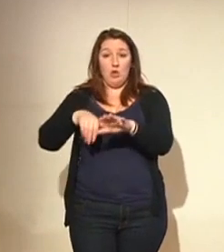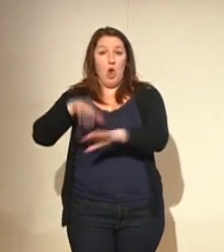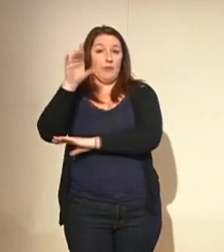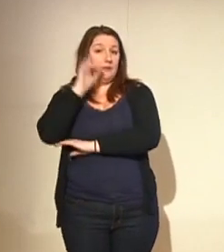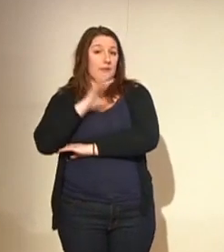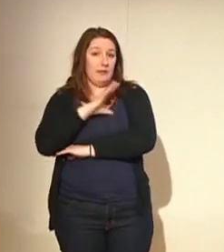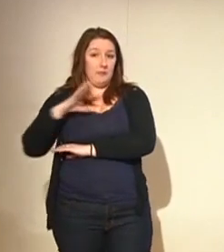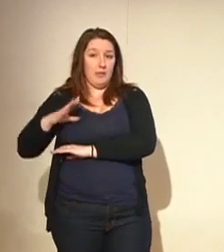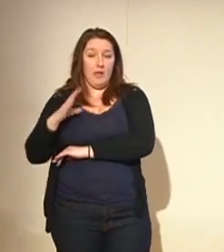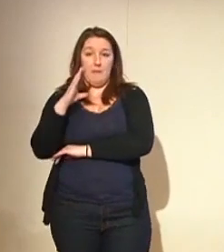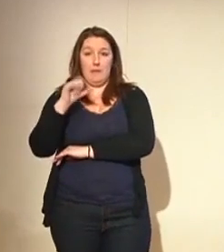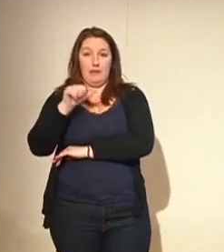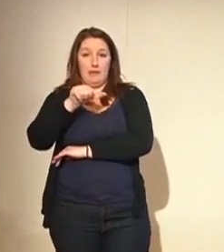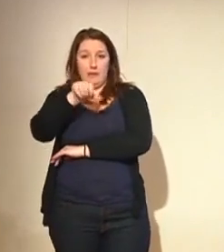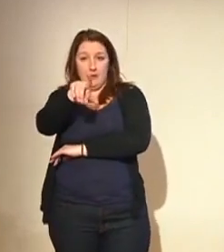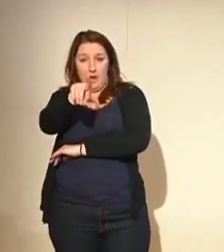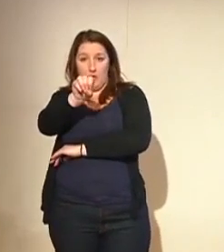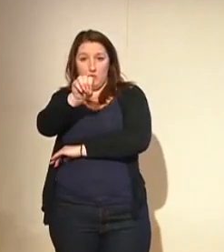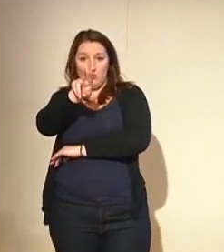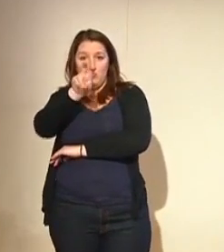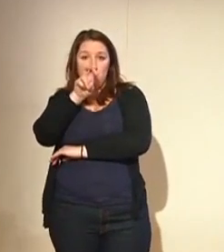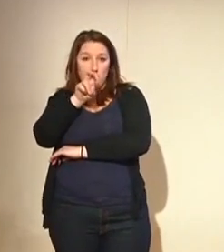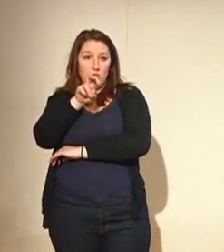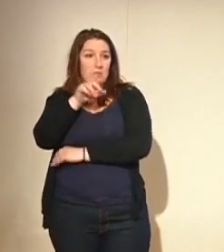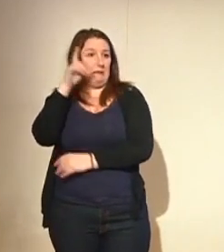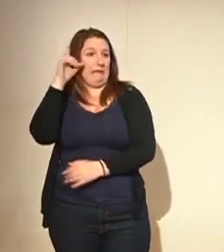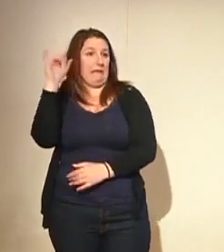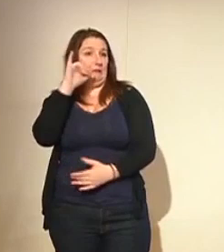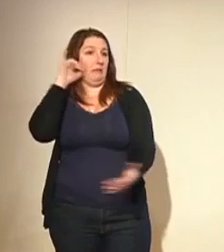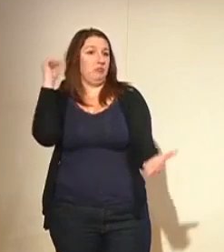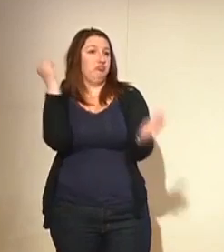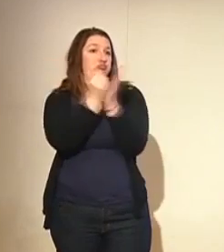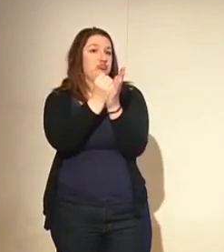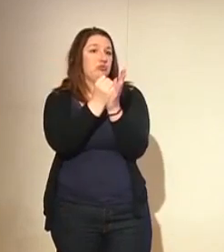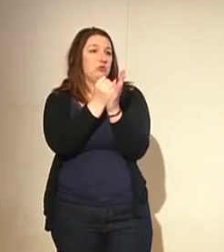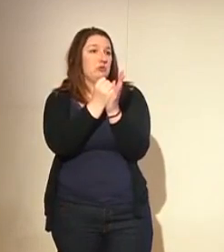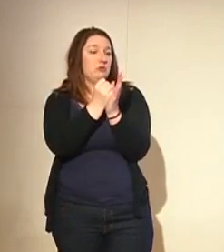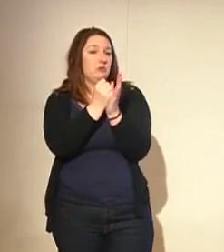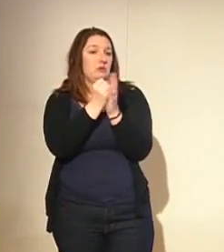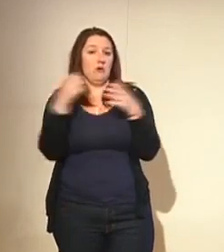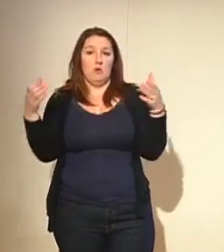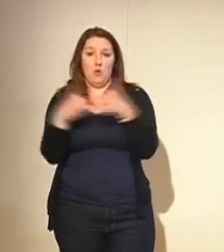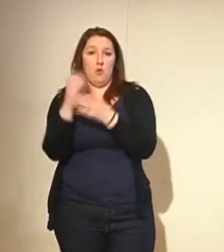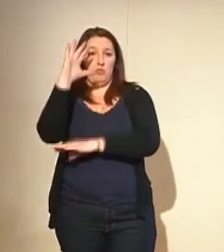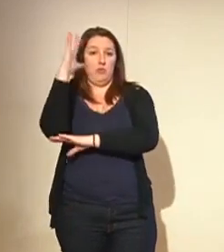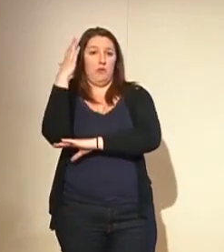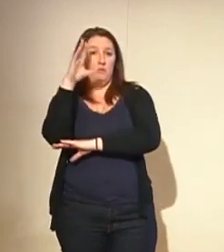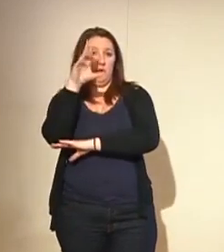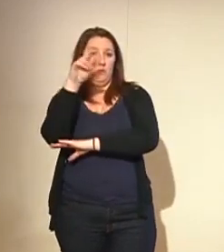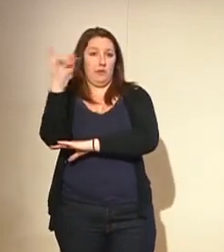madame ou qui est pour le groupe UMP